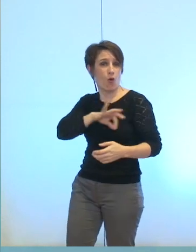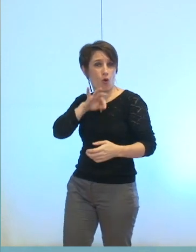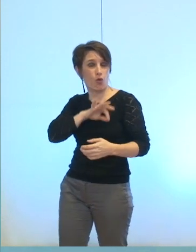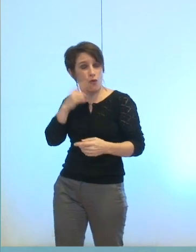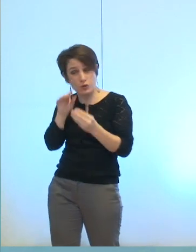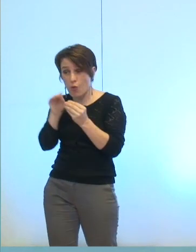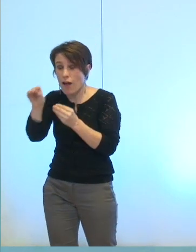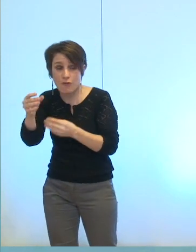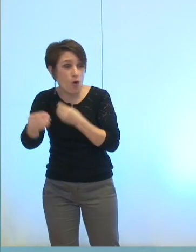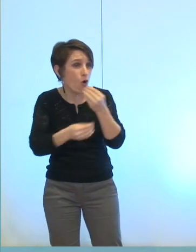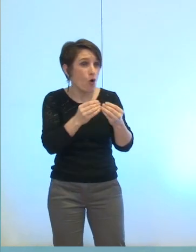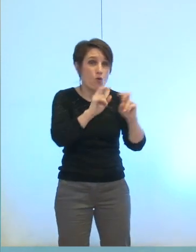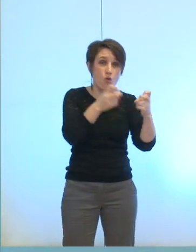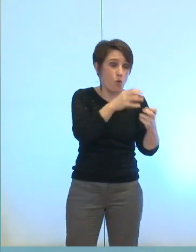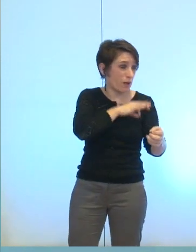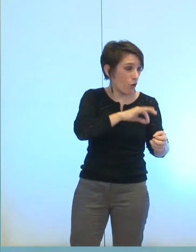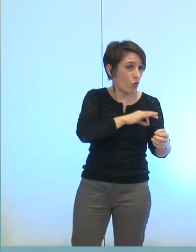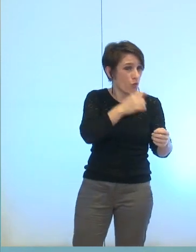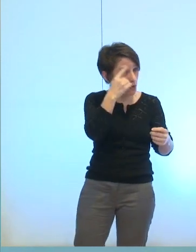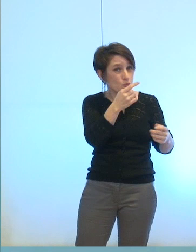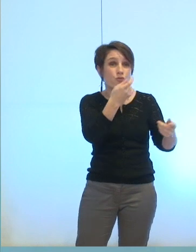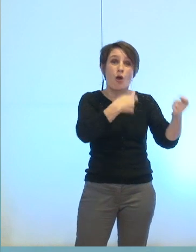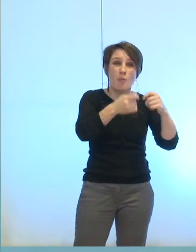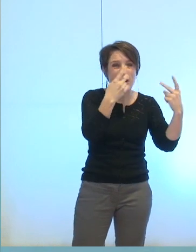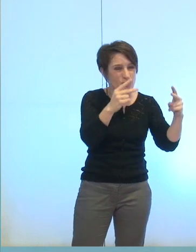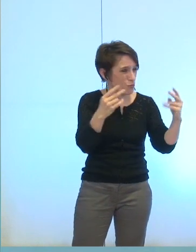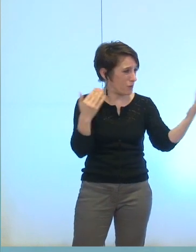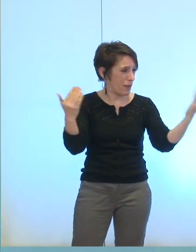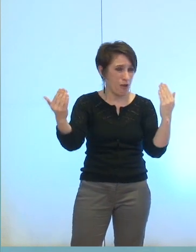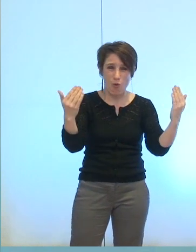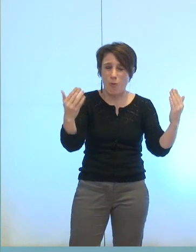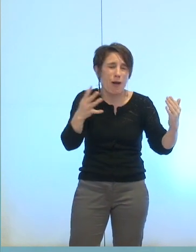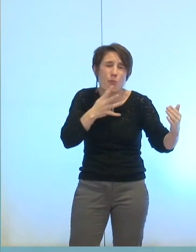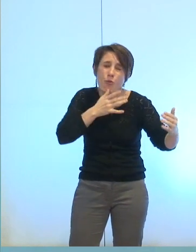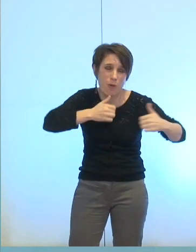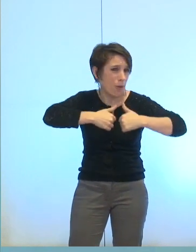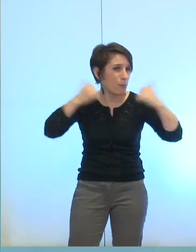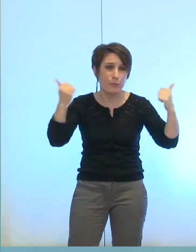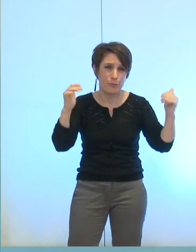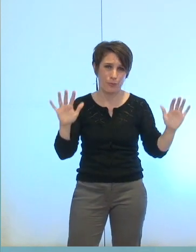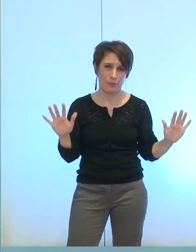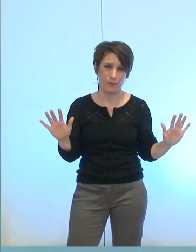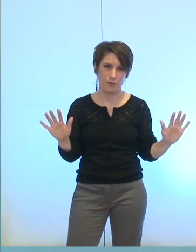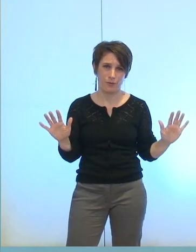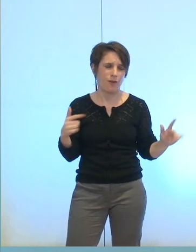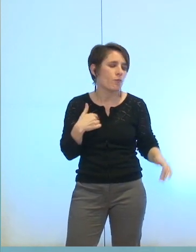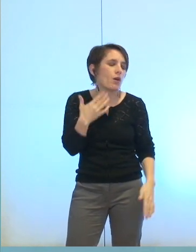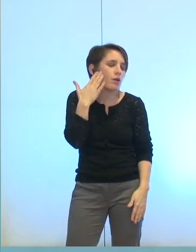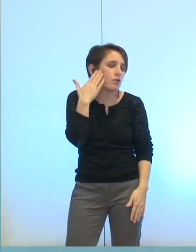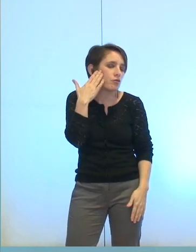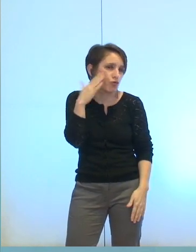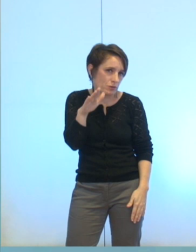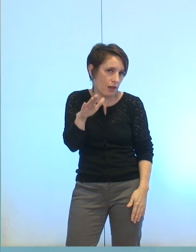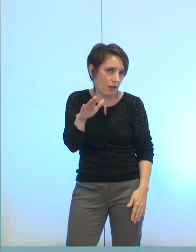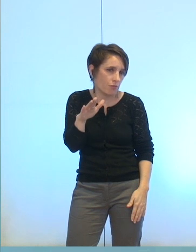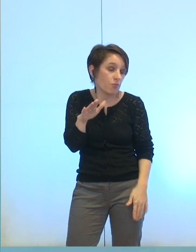avenant produit d'une redevance qui aurait été obtenue dans le cadre d'une mise en concurrence je sais bien que les les notions les plus